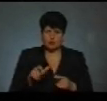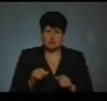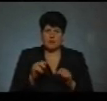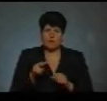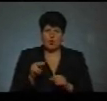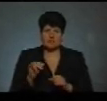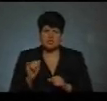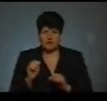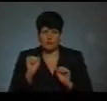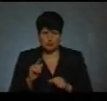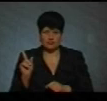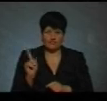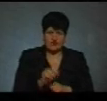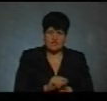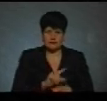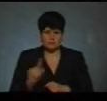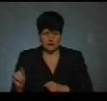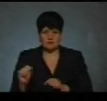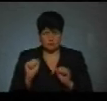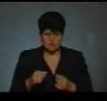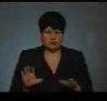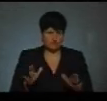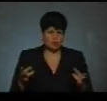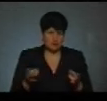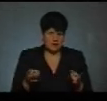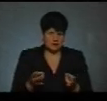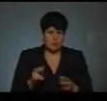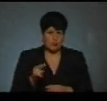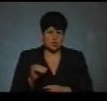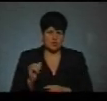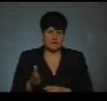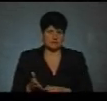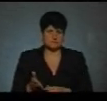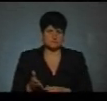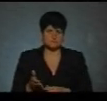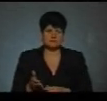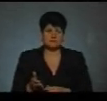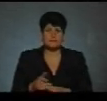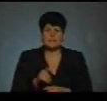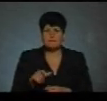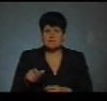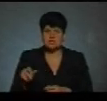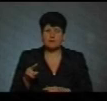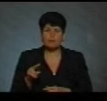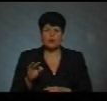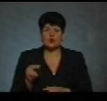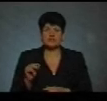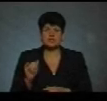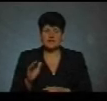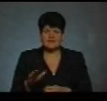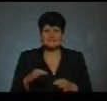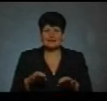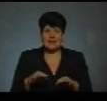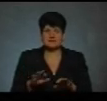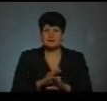виїхати і заїхати за потреби в Почаєв з Почаєва? Мешканці Почаєва, транспорт ми